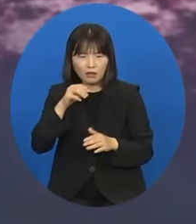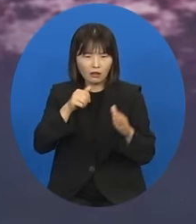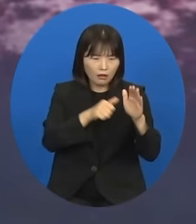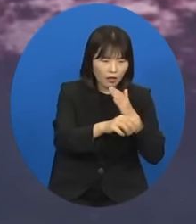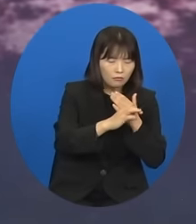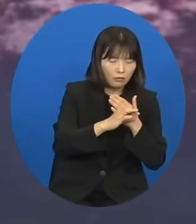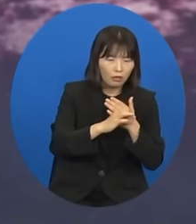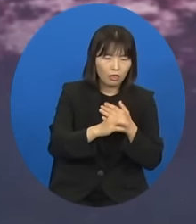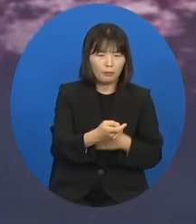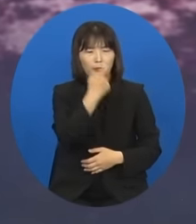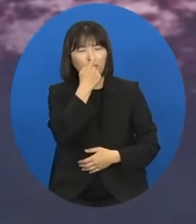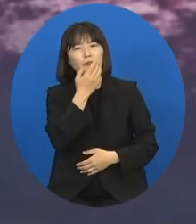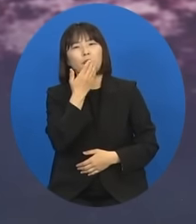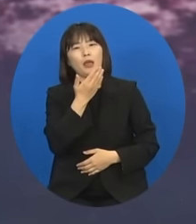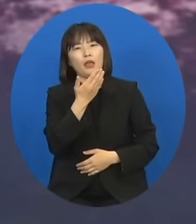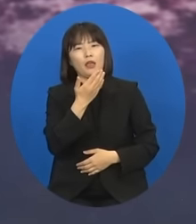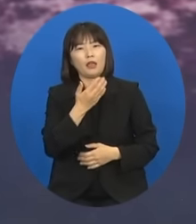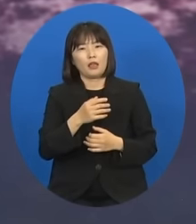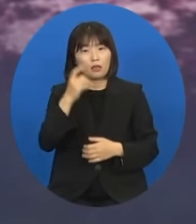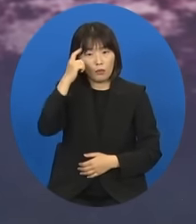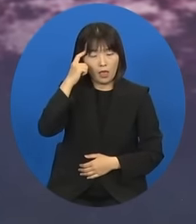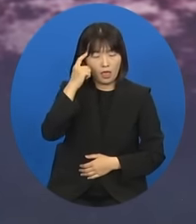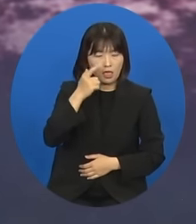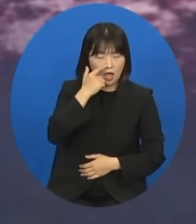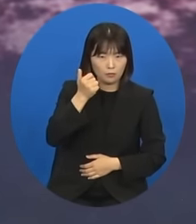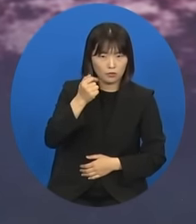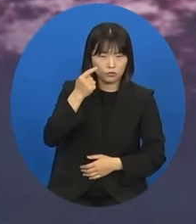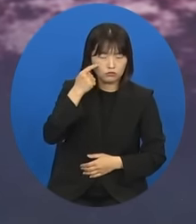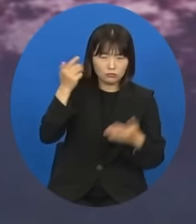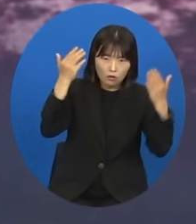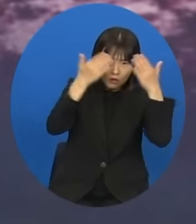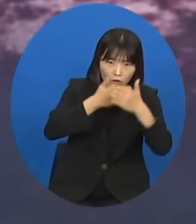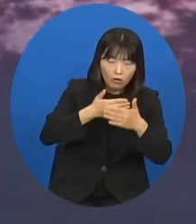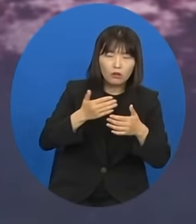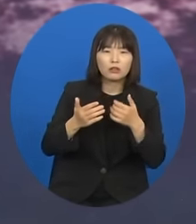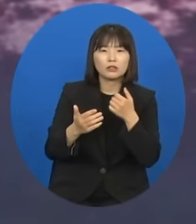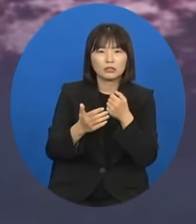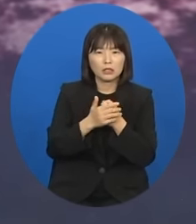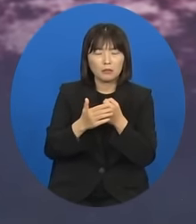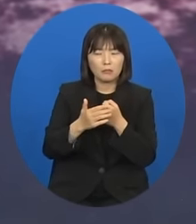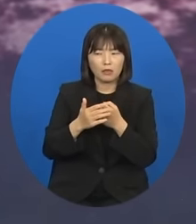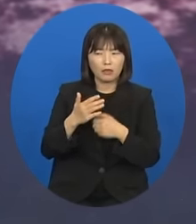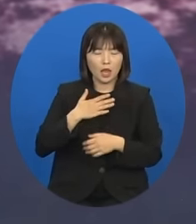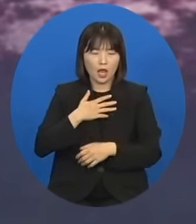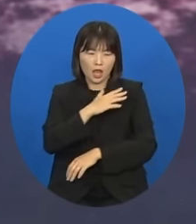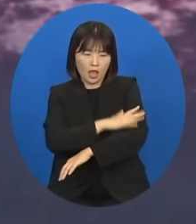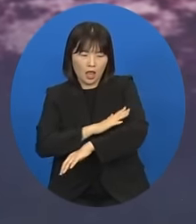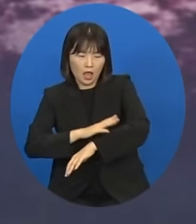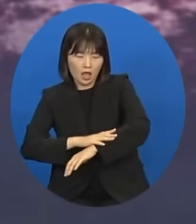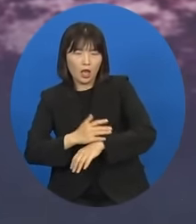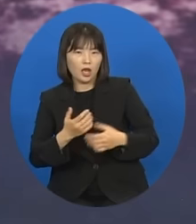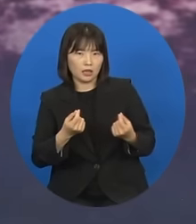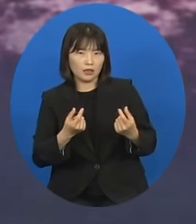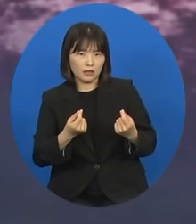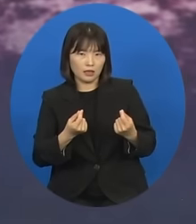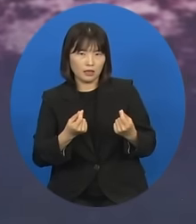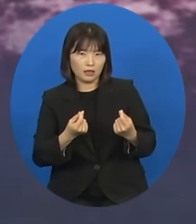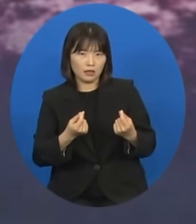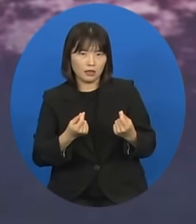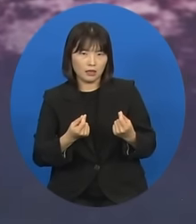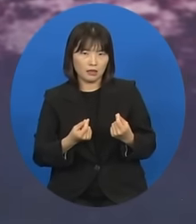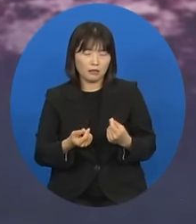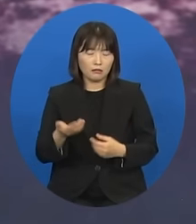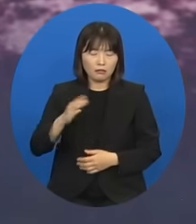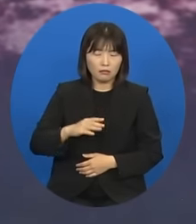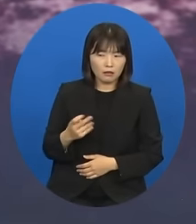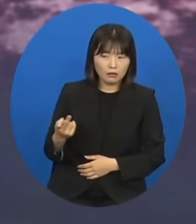그럴까요 아버지가 눈이 안 보이니까 분명히 만져 볼 거라는 거죠 근데 형의